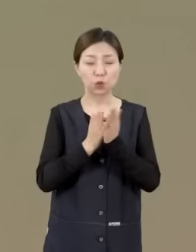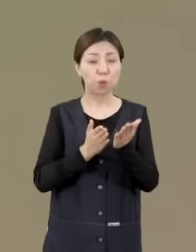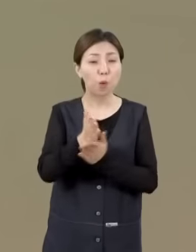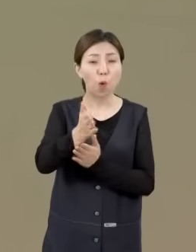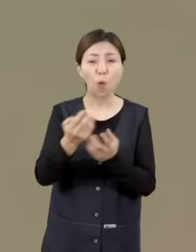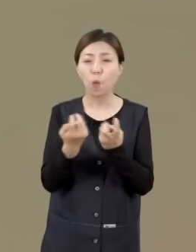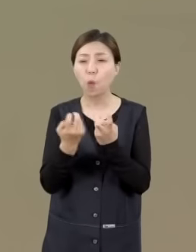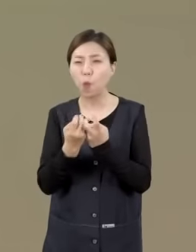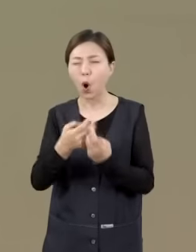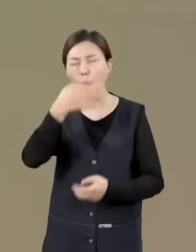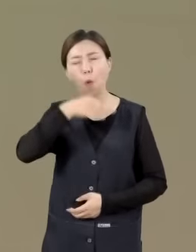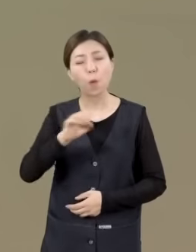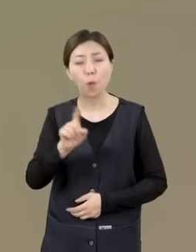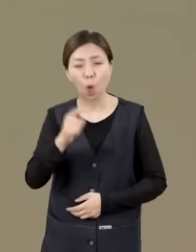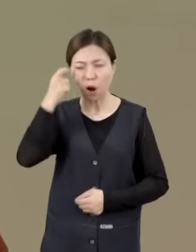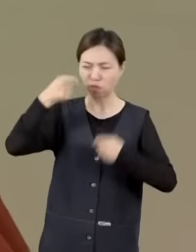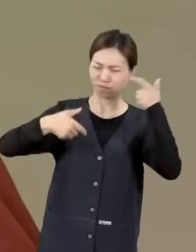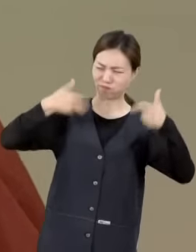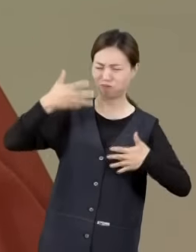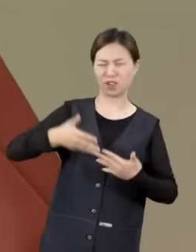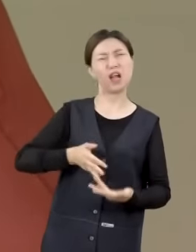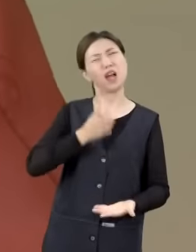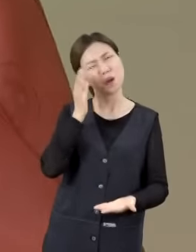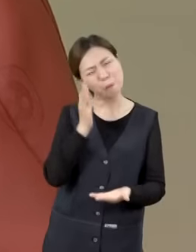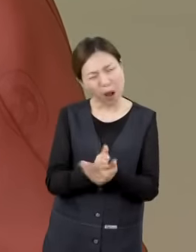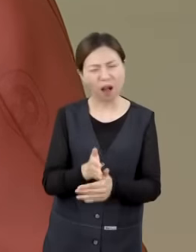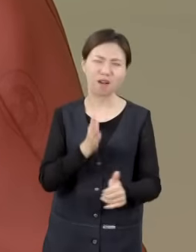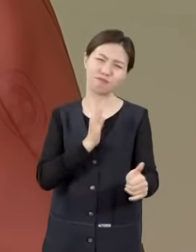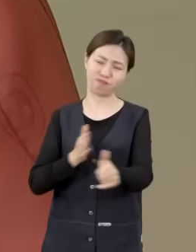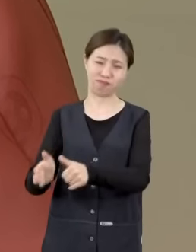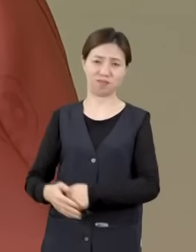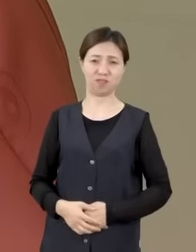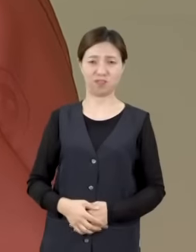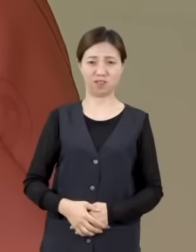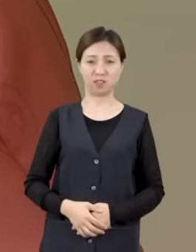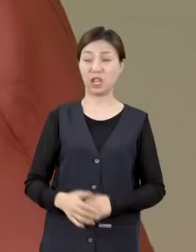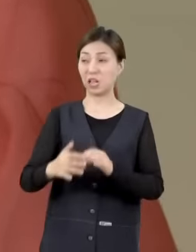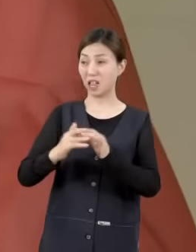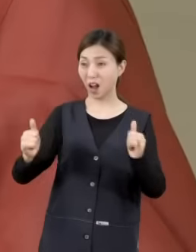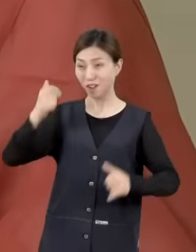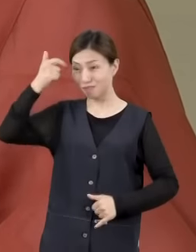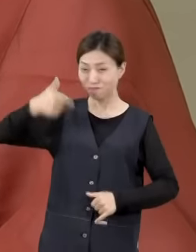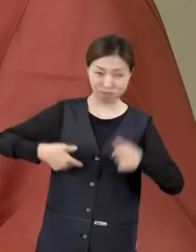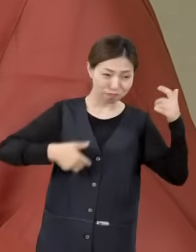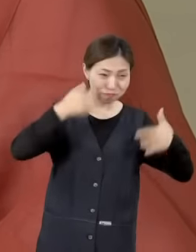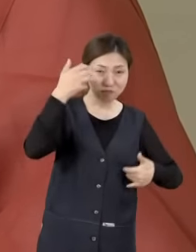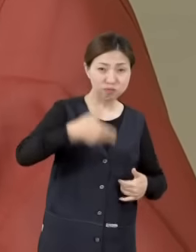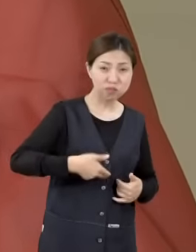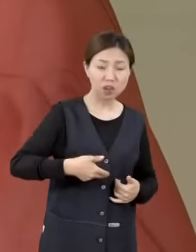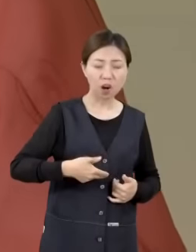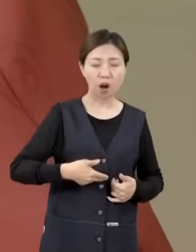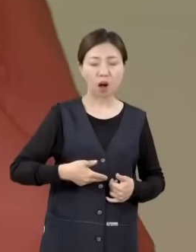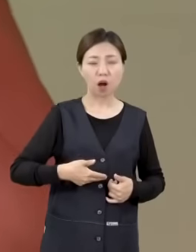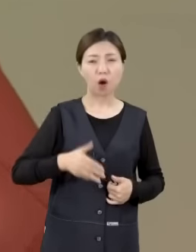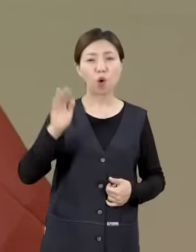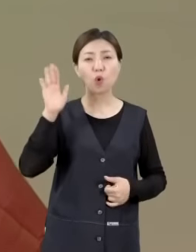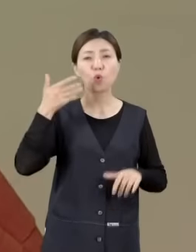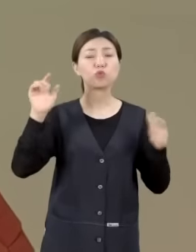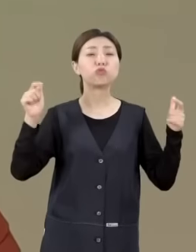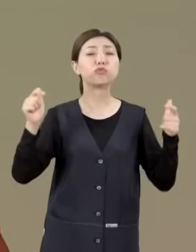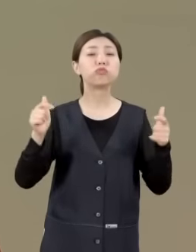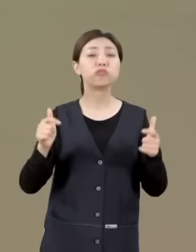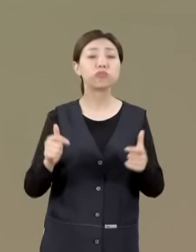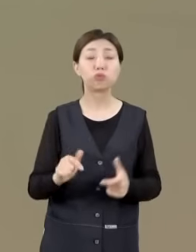기도가 좋아요 제가 이제 이런 질문 좀 하지 말라고 했죠 근데 정말 이제 사람들이 저한테 무슨